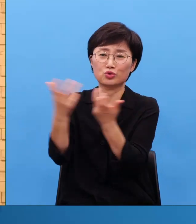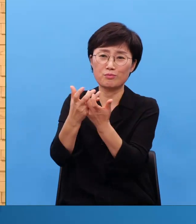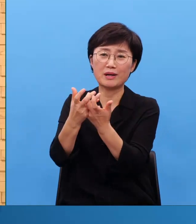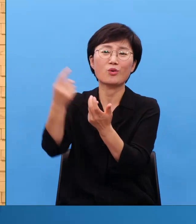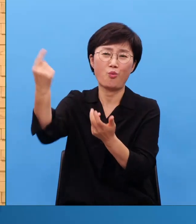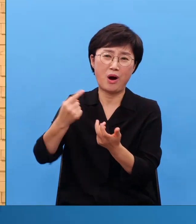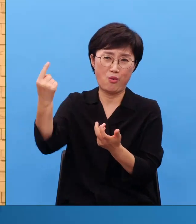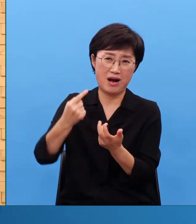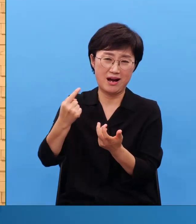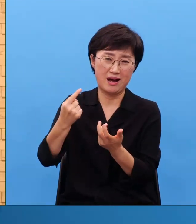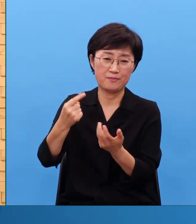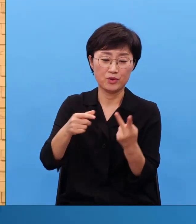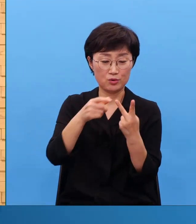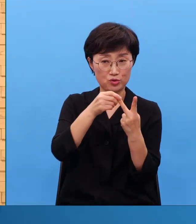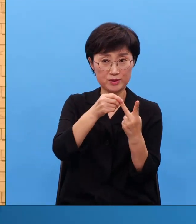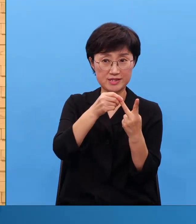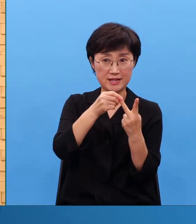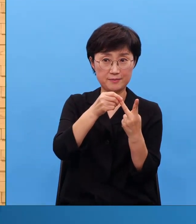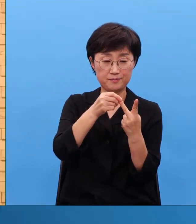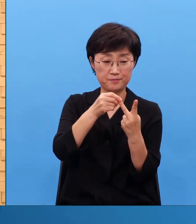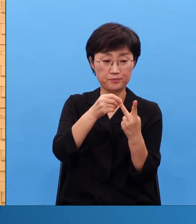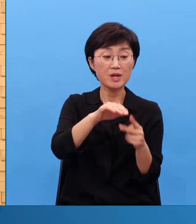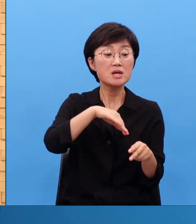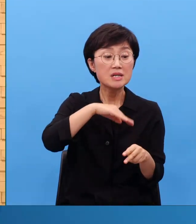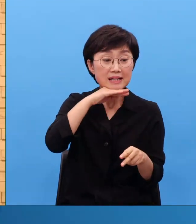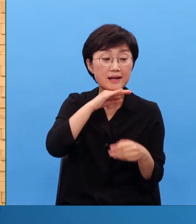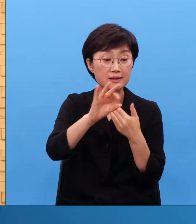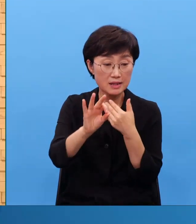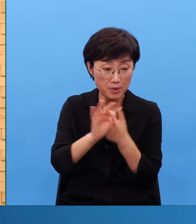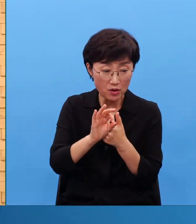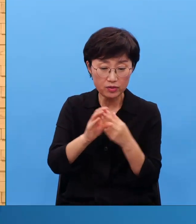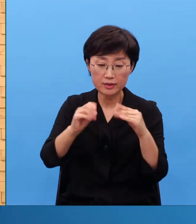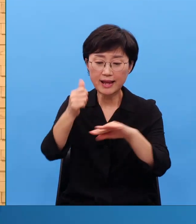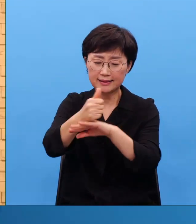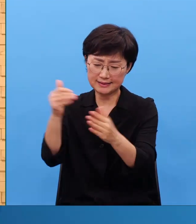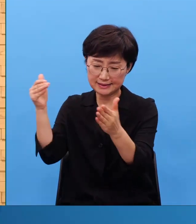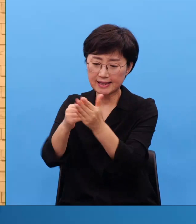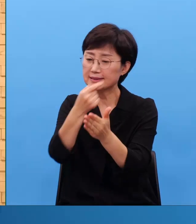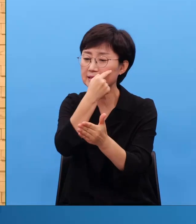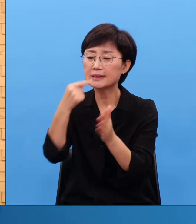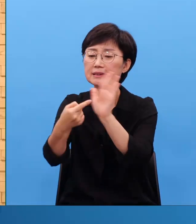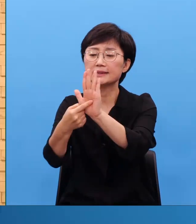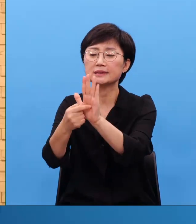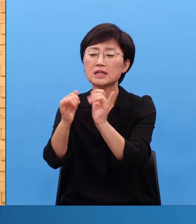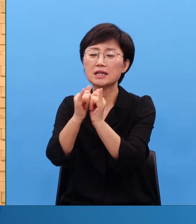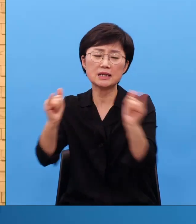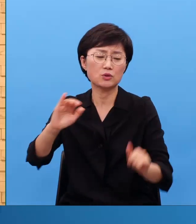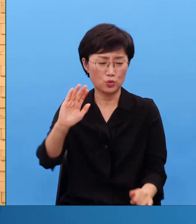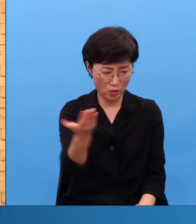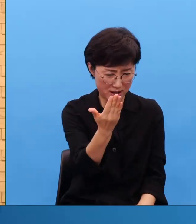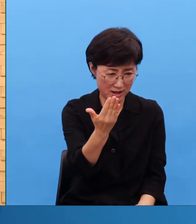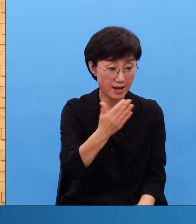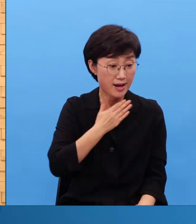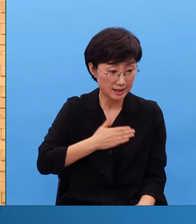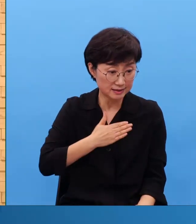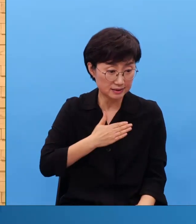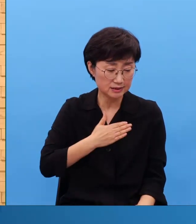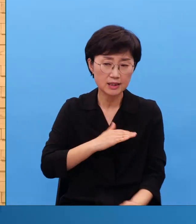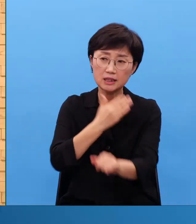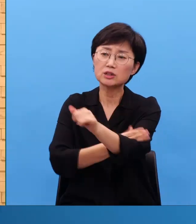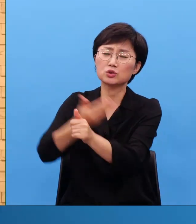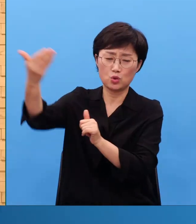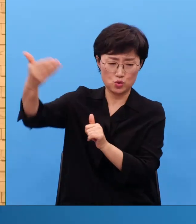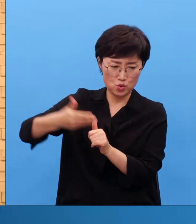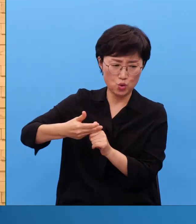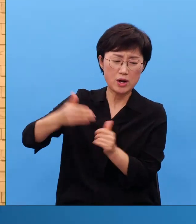하나 means that 뭡니까? filling of the Holy 땅 Spirit. 끝까지 증인이 될 거다. And then in the end, it says that you'll be 그 my 능력이 witness to the 임하도록 very end of the 기다리라. earth. And so until that power comes,